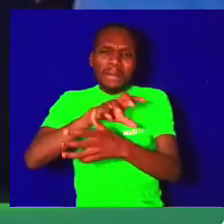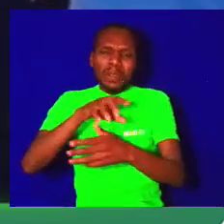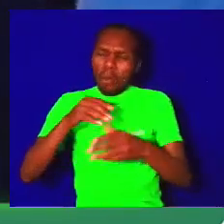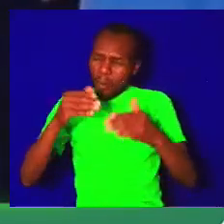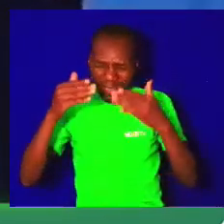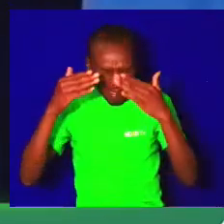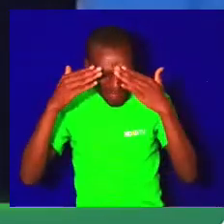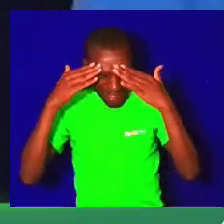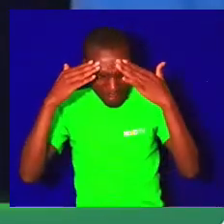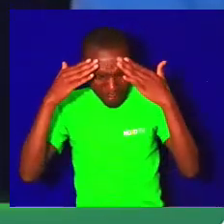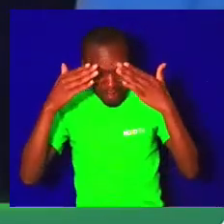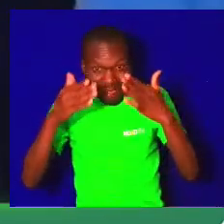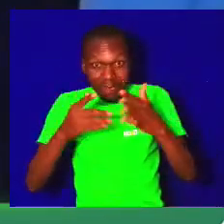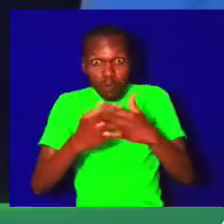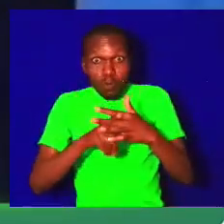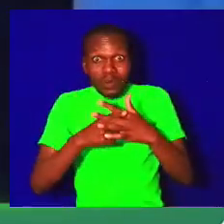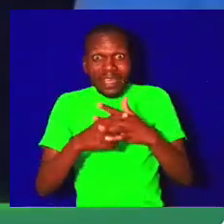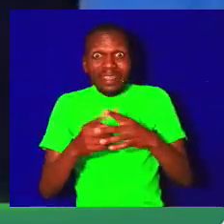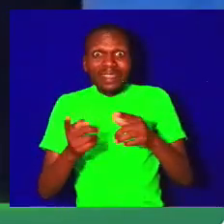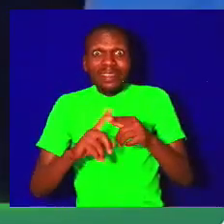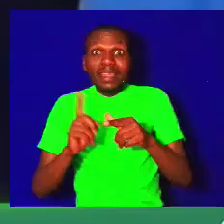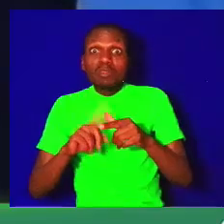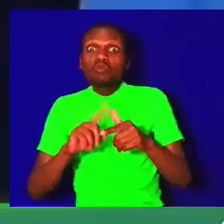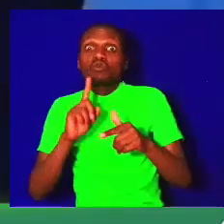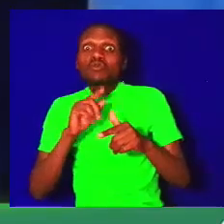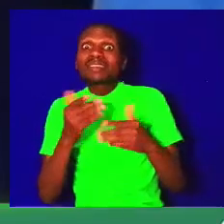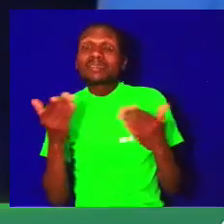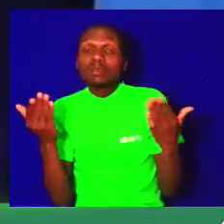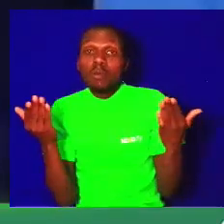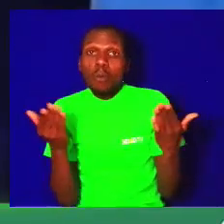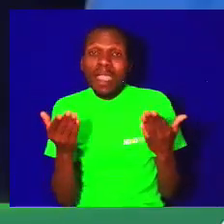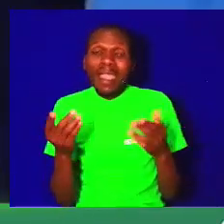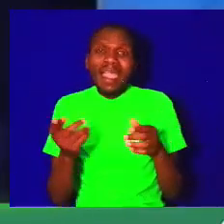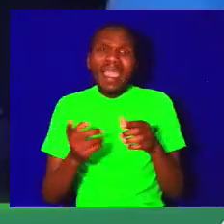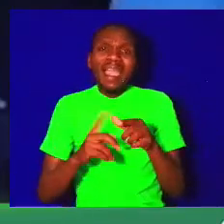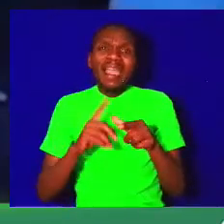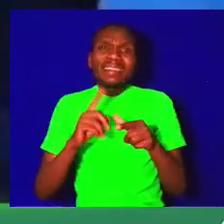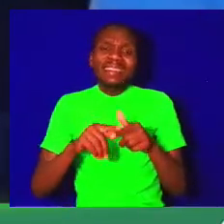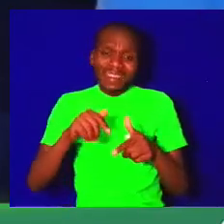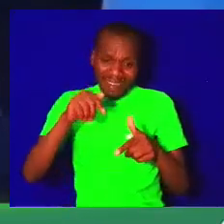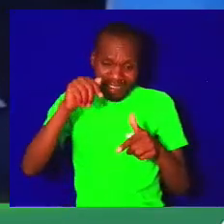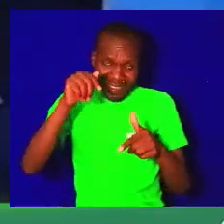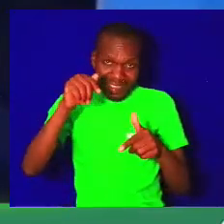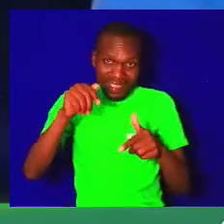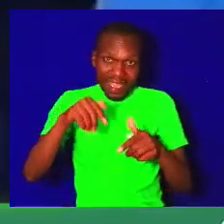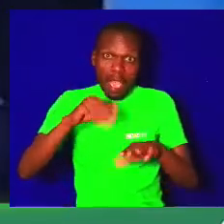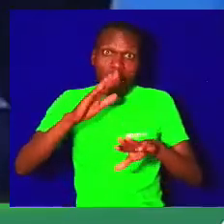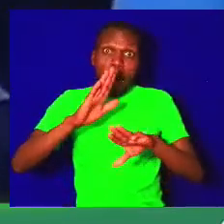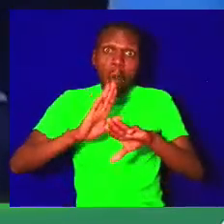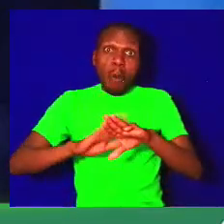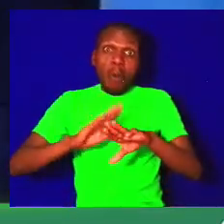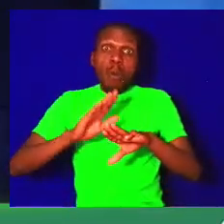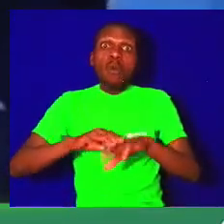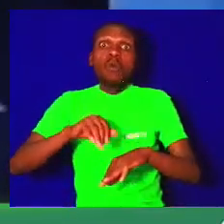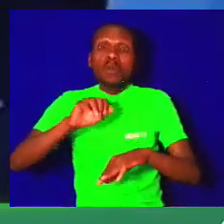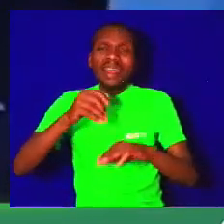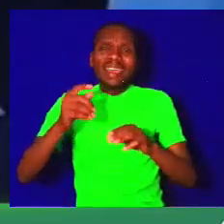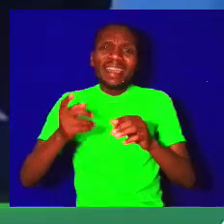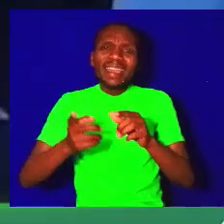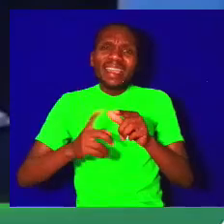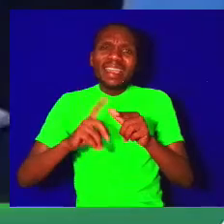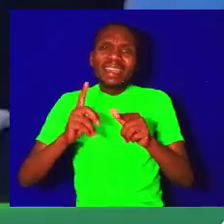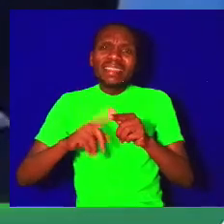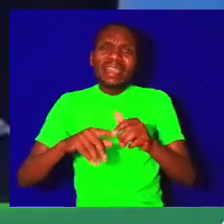tina nga yugo chakera nande nga yugo jukolela ero mumane tiko lobora wake ase chinguru